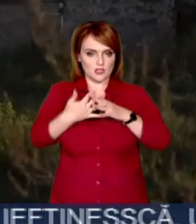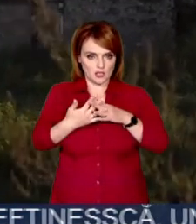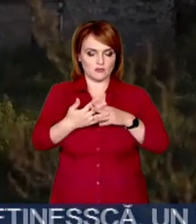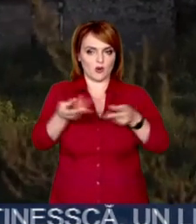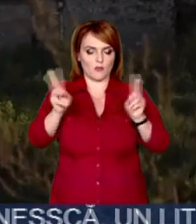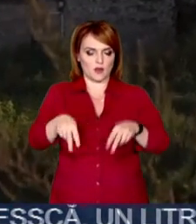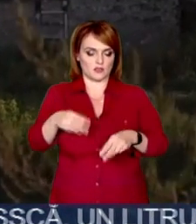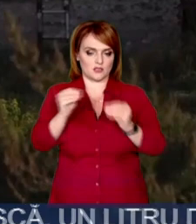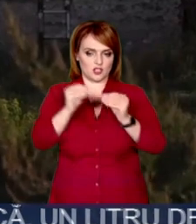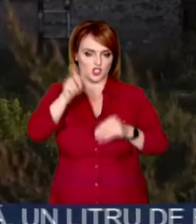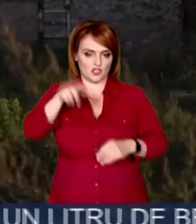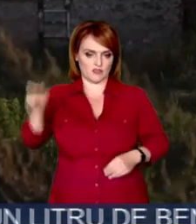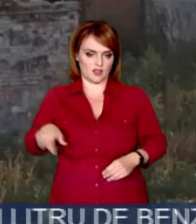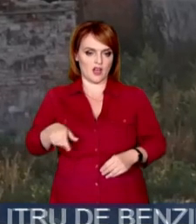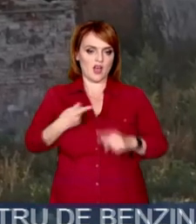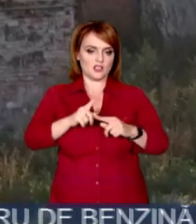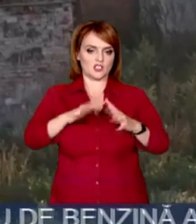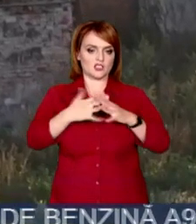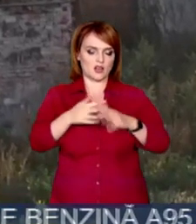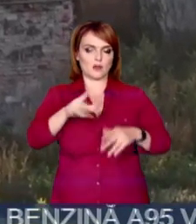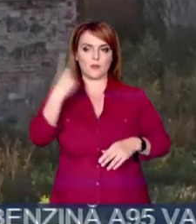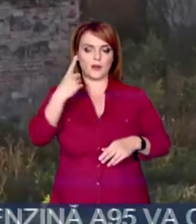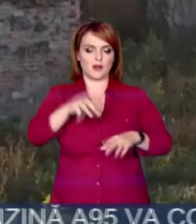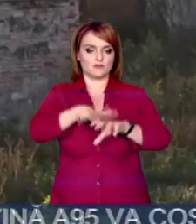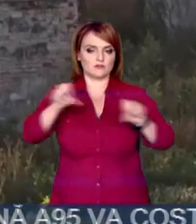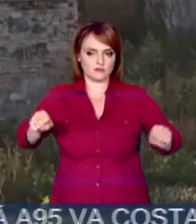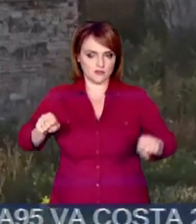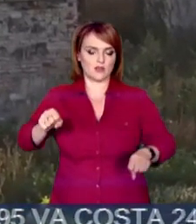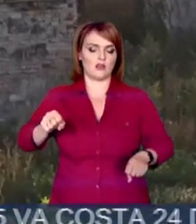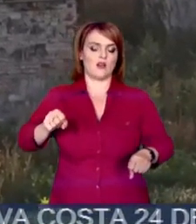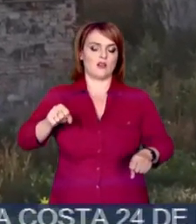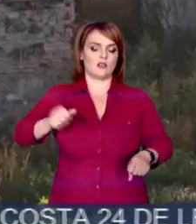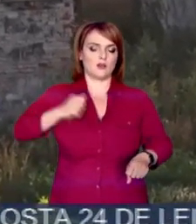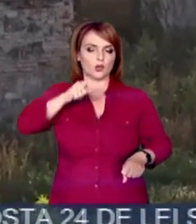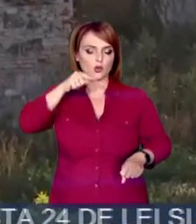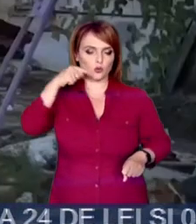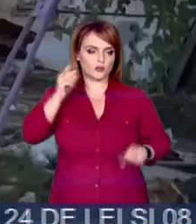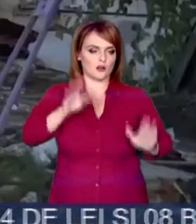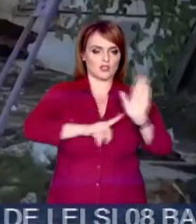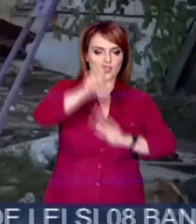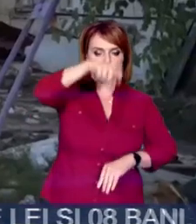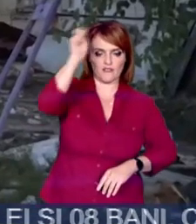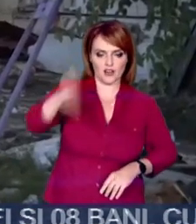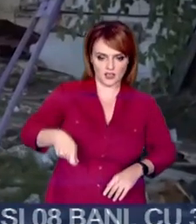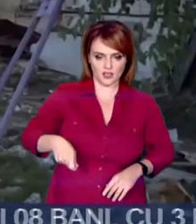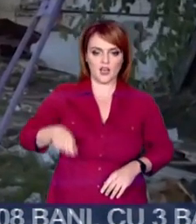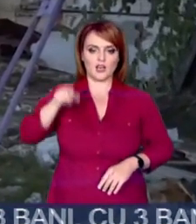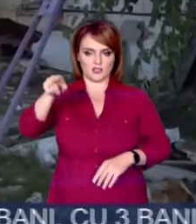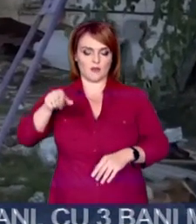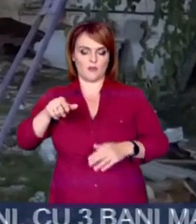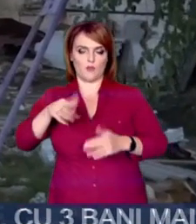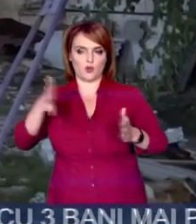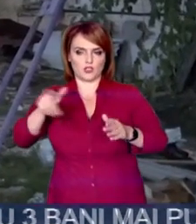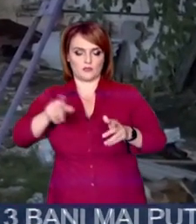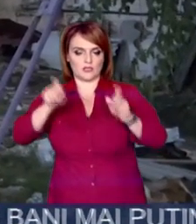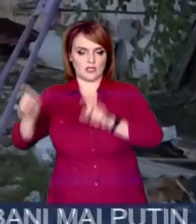Localitatea Kamianka a fost printre primele luate de forțele ruse după începutul războiului și a devenit un centru de comandă pentru ocupanți. La